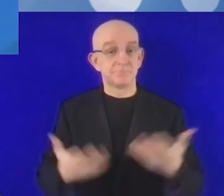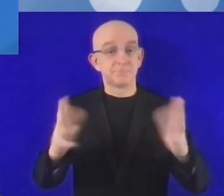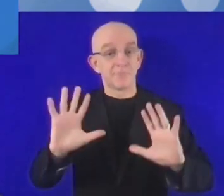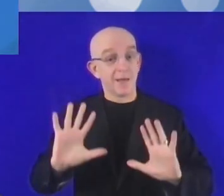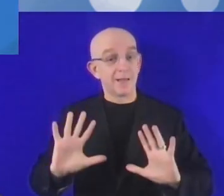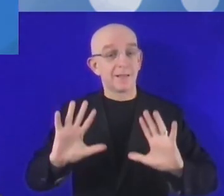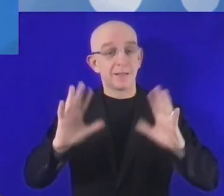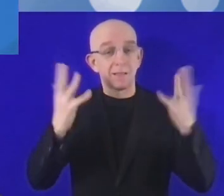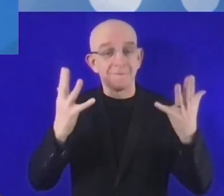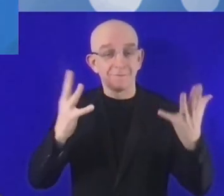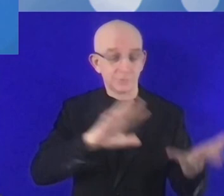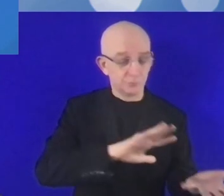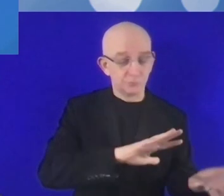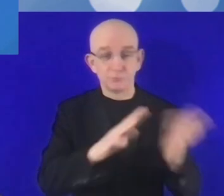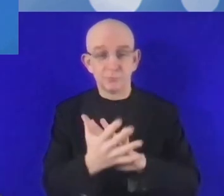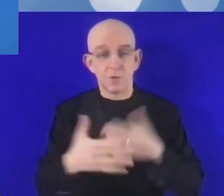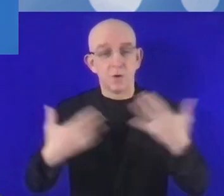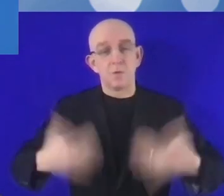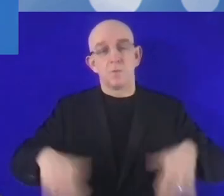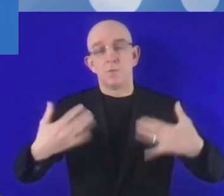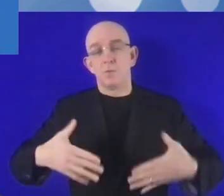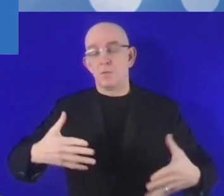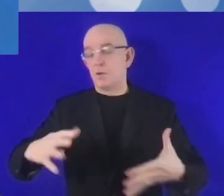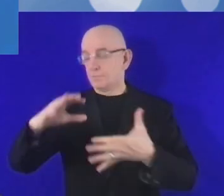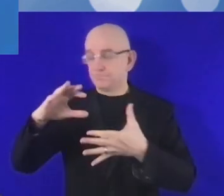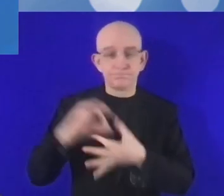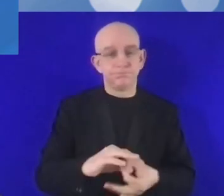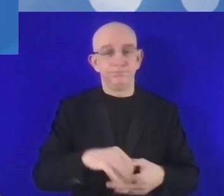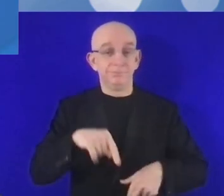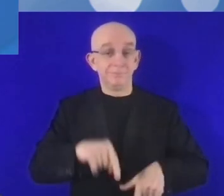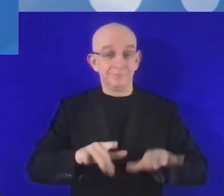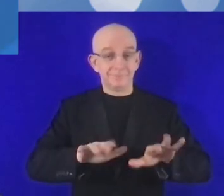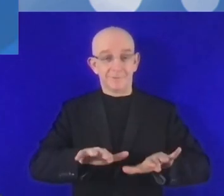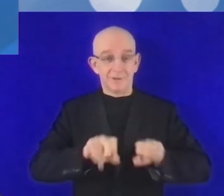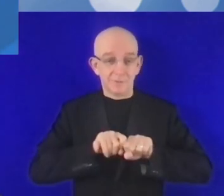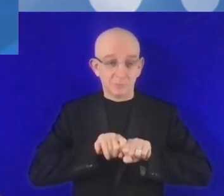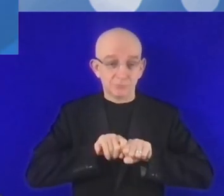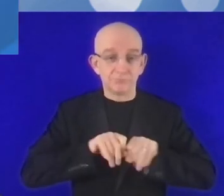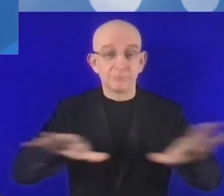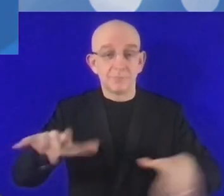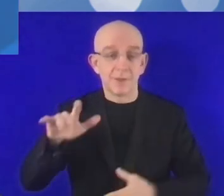新冠瘟疫改变了我们的社会，